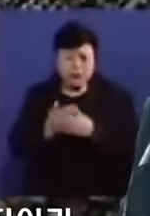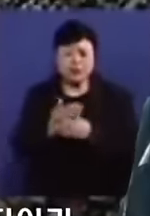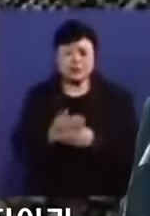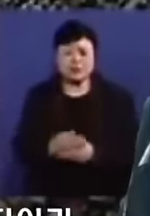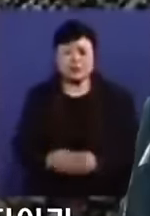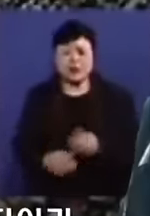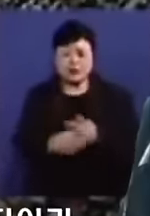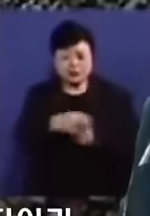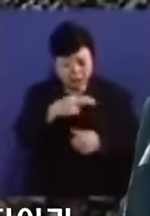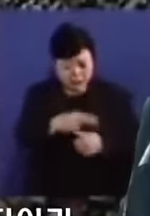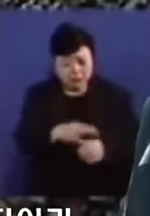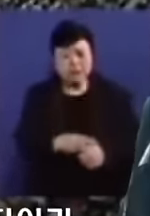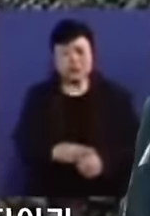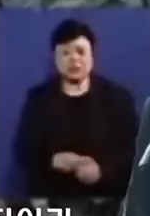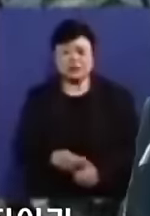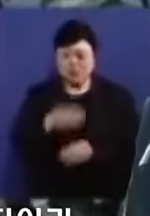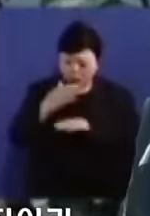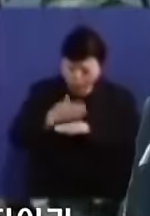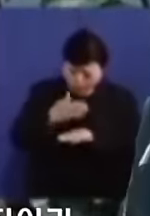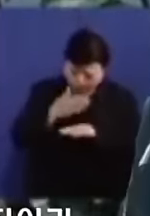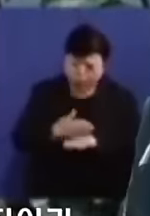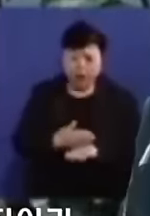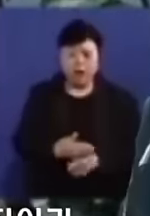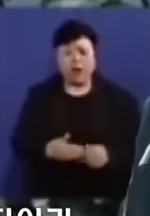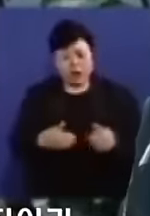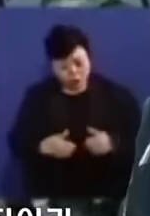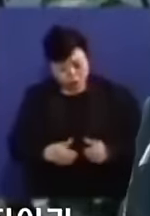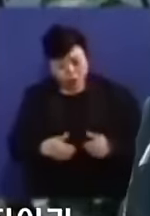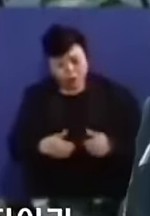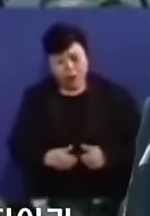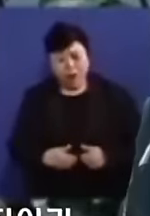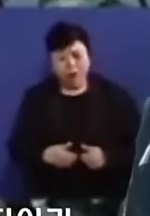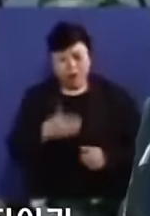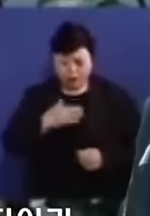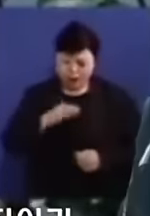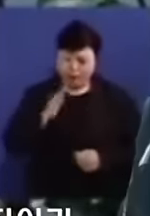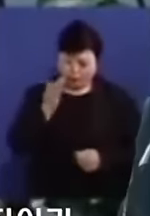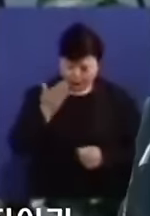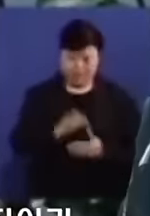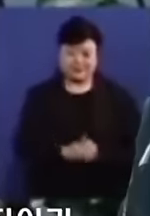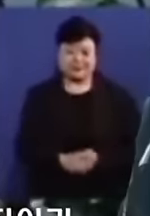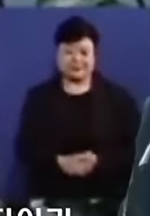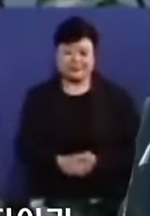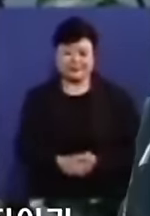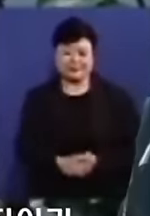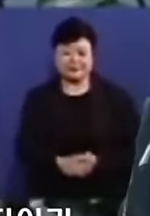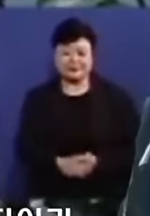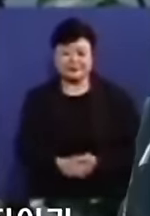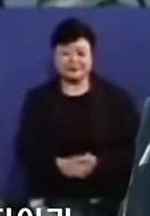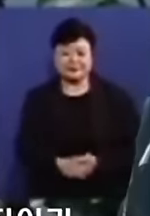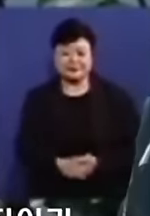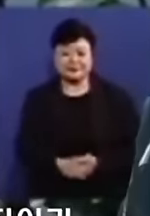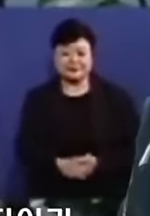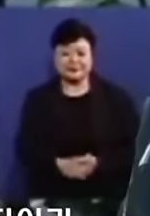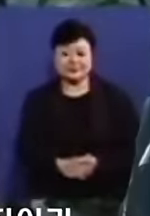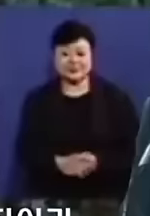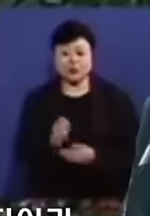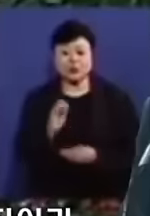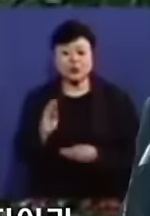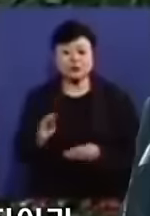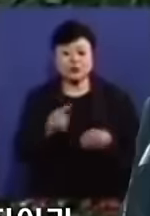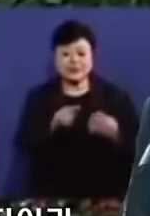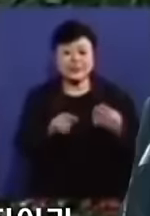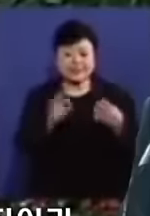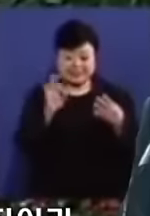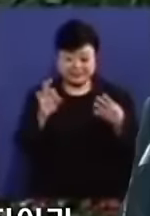의사 선생님이 얼마나 고마운 일이고 의학과 이술이 얼마나 귀중한 것을 깨달아 알게 되는 것입니다. 고린도후서